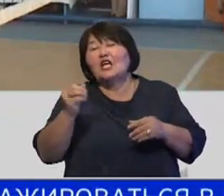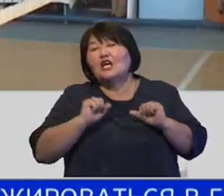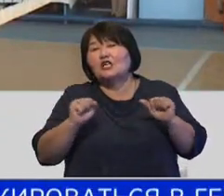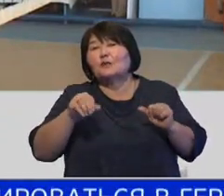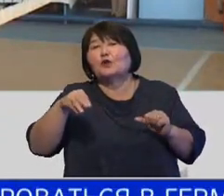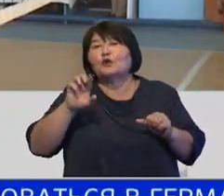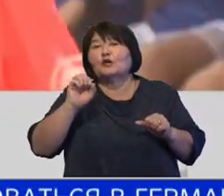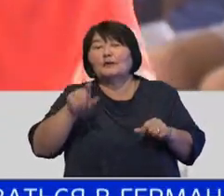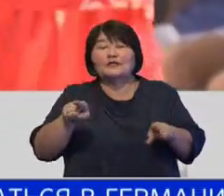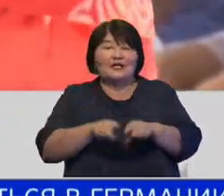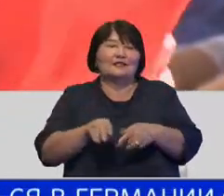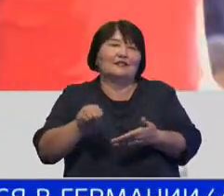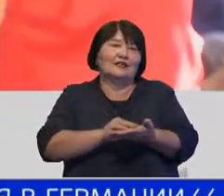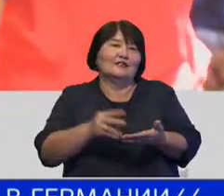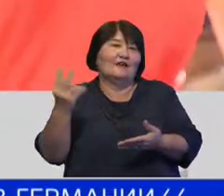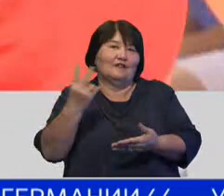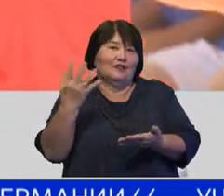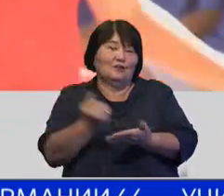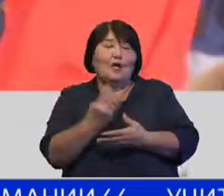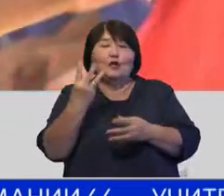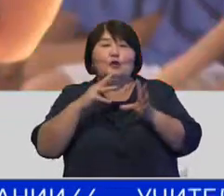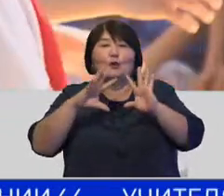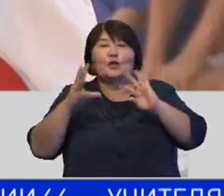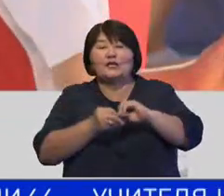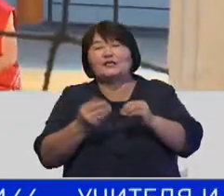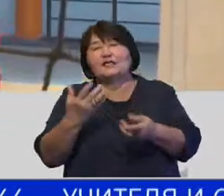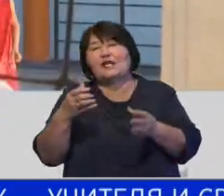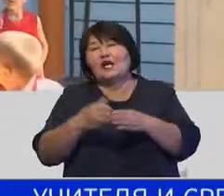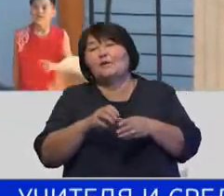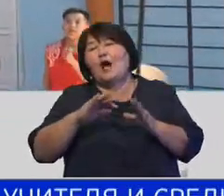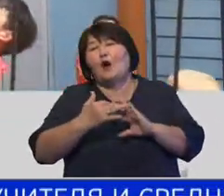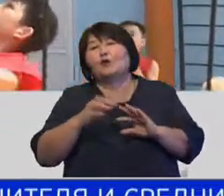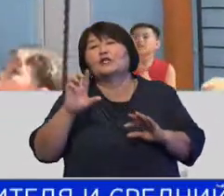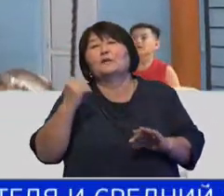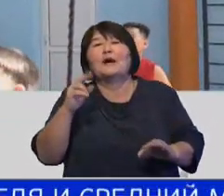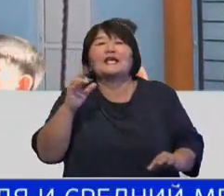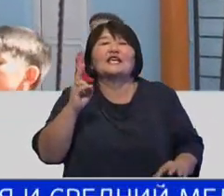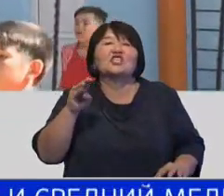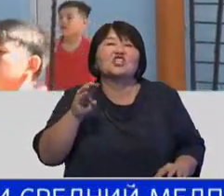Спортсмены Тулькибаса и на этот раз были вторыми. Тройку сильнейших замкнула команда аула Байкенджи.